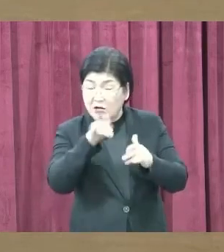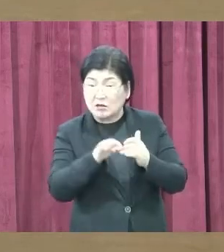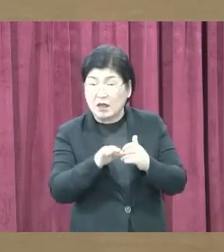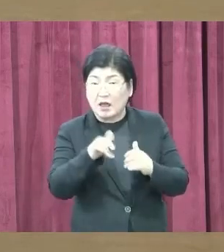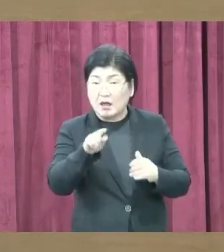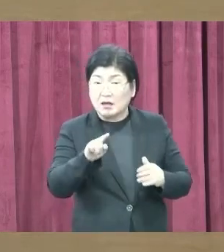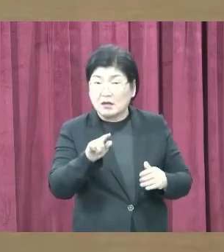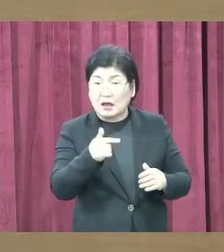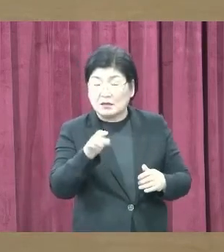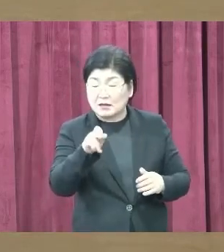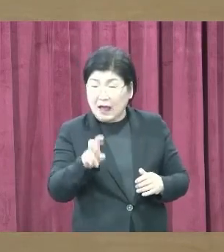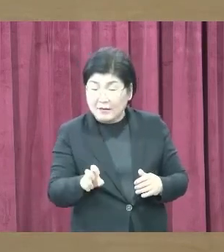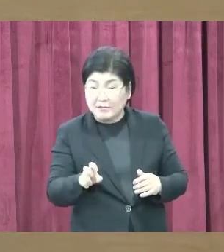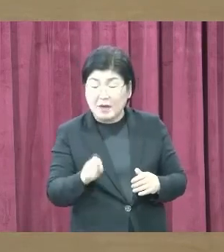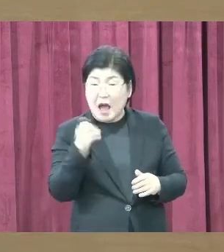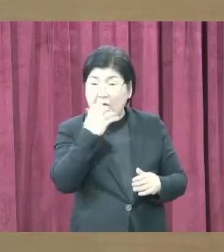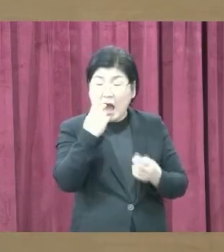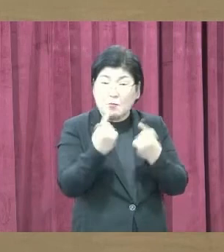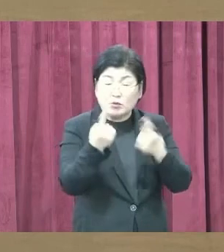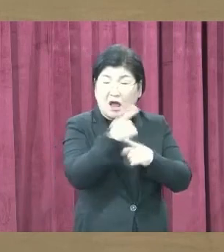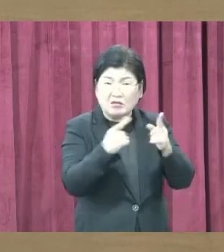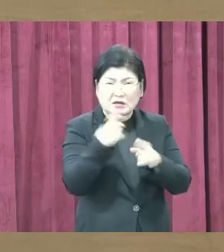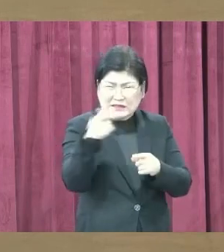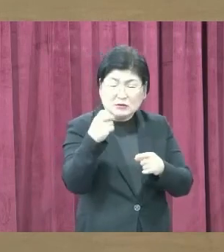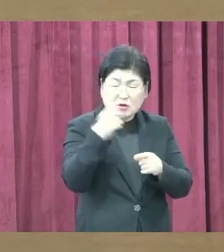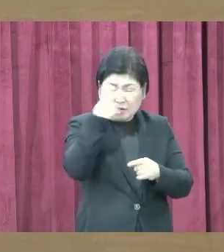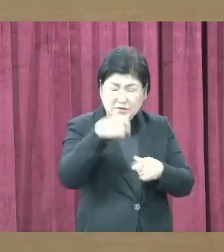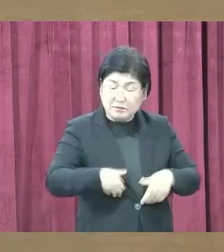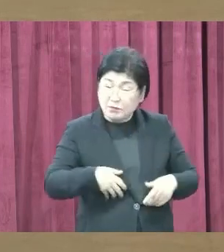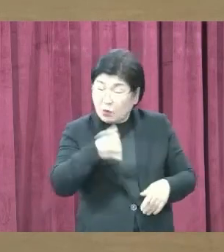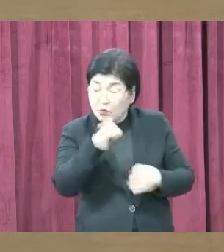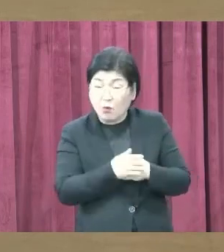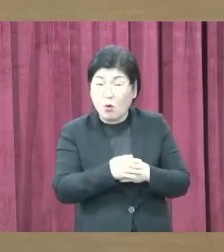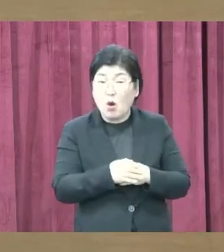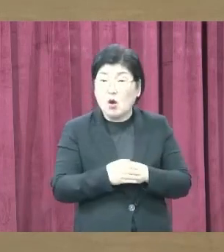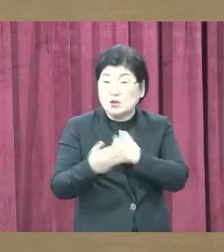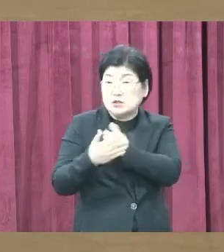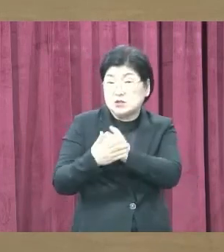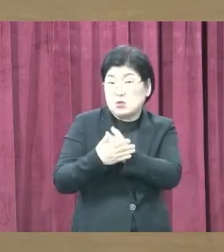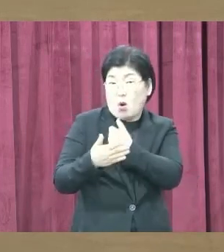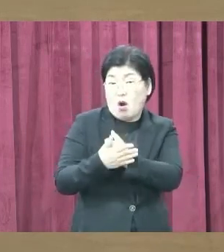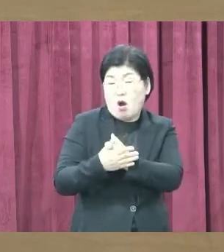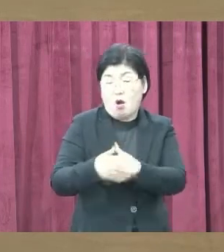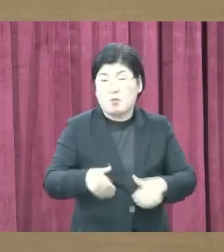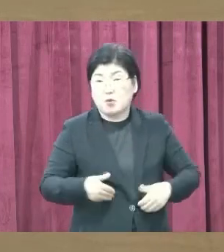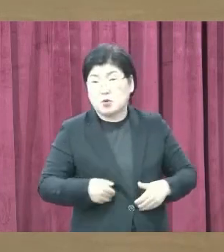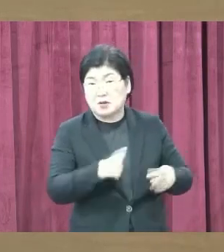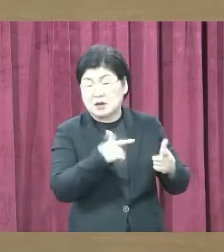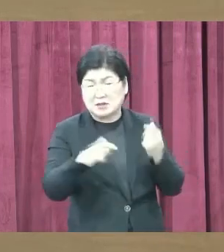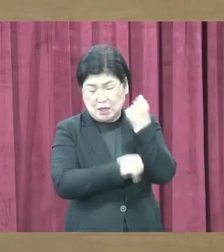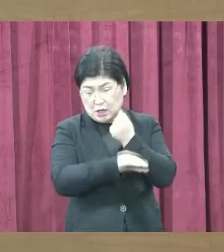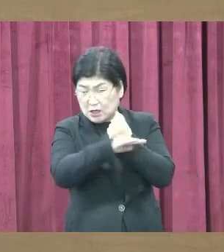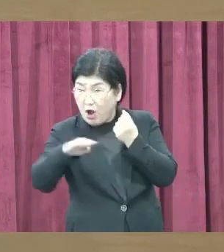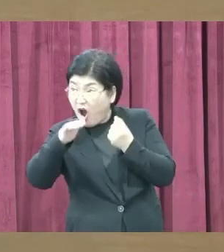간암 검진을 비장애인보다 자주 보기를 권고하고 그에 따른 재정적 지원이 이루어지는지와 같은 가이드라인이